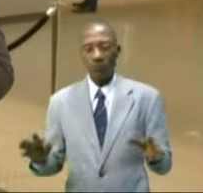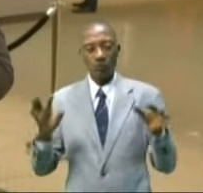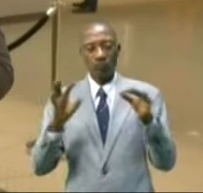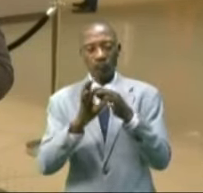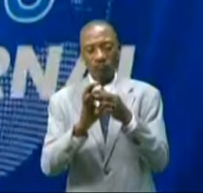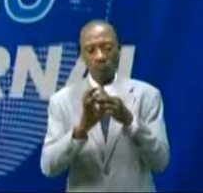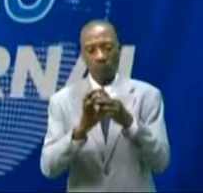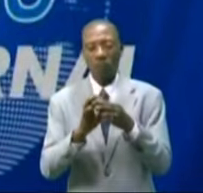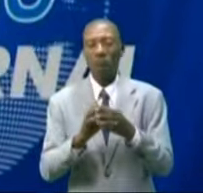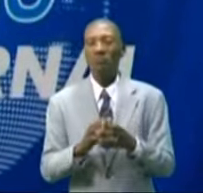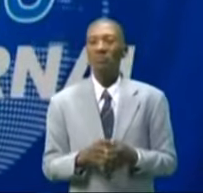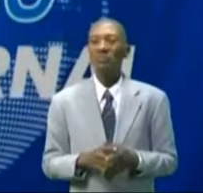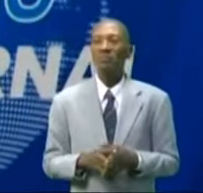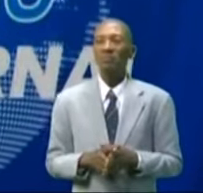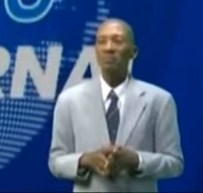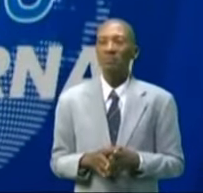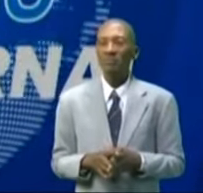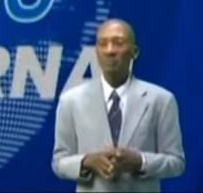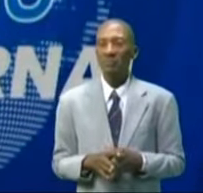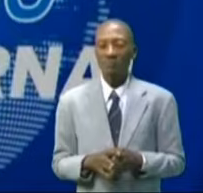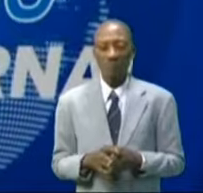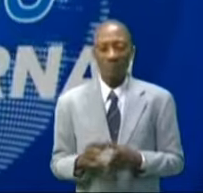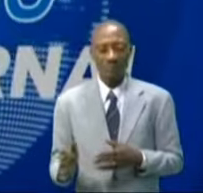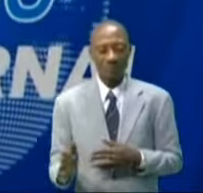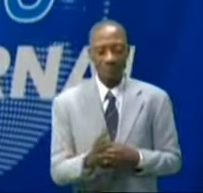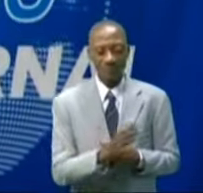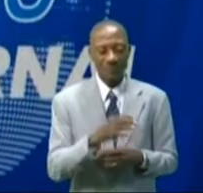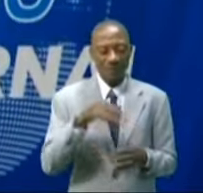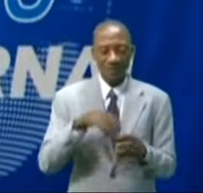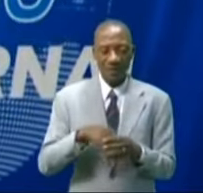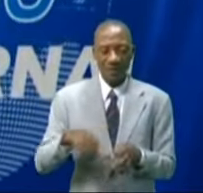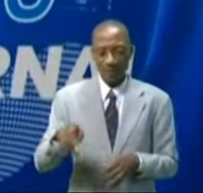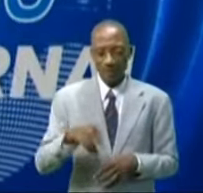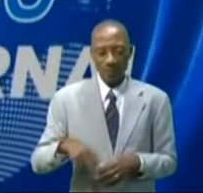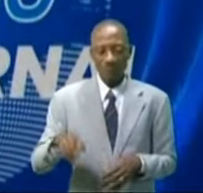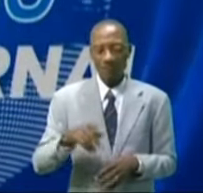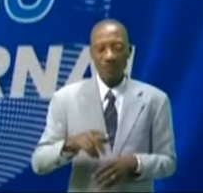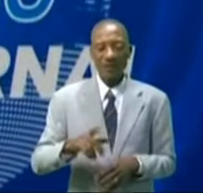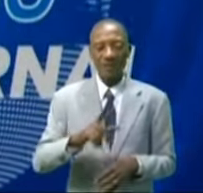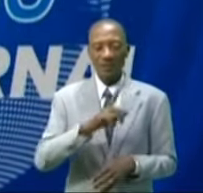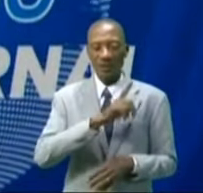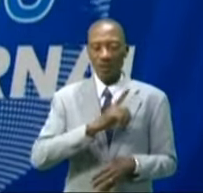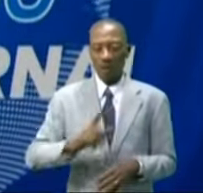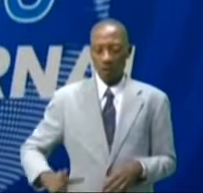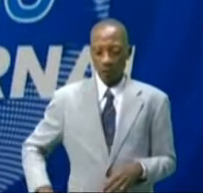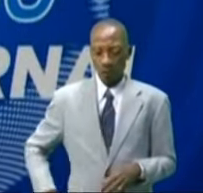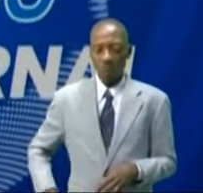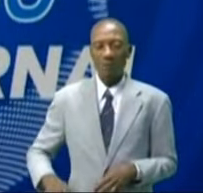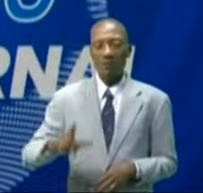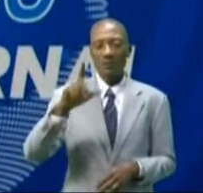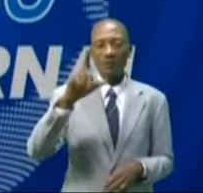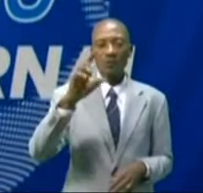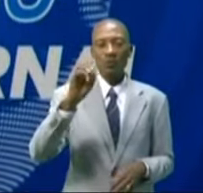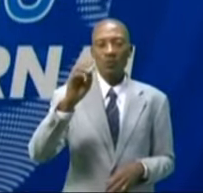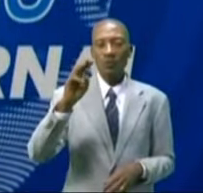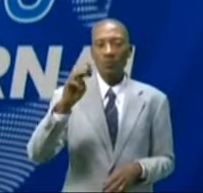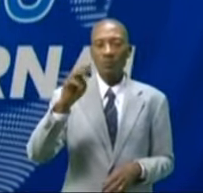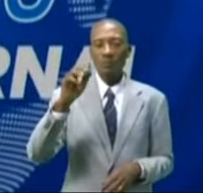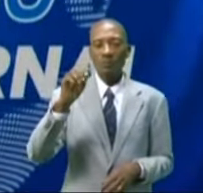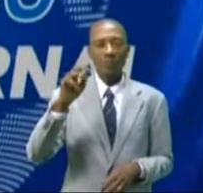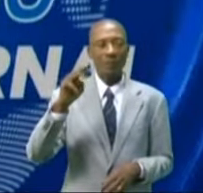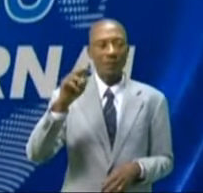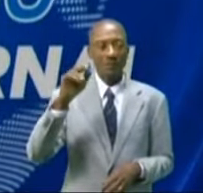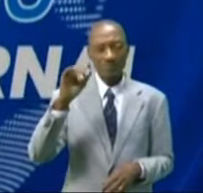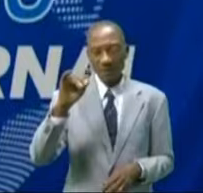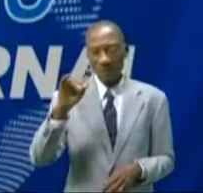investissements. Dans la province de Lomami, j'en parlais dans les titres, le processus d'octroi des cartes biométriques aux agents publics